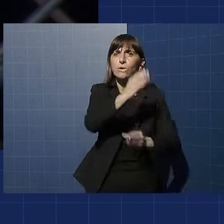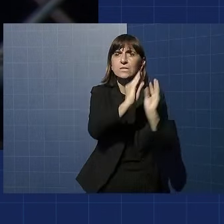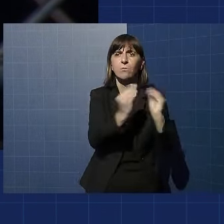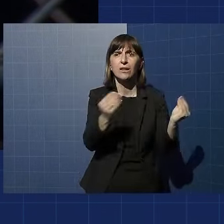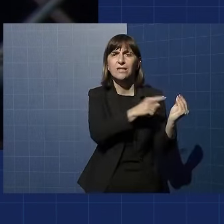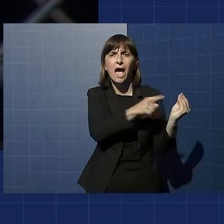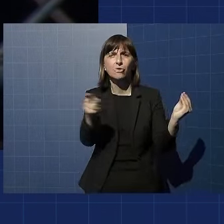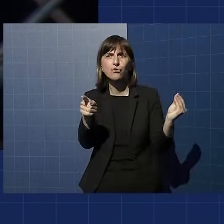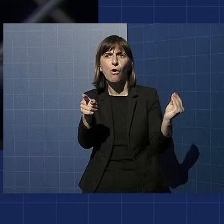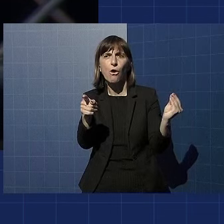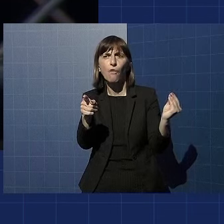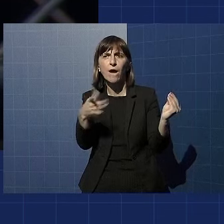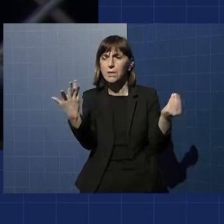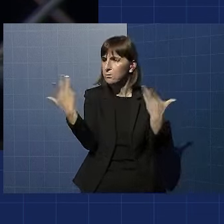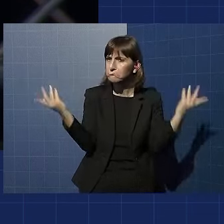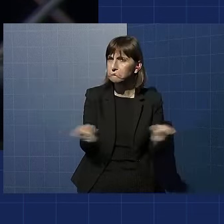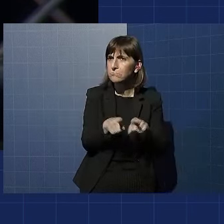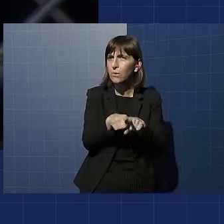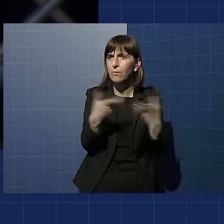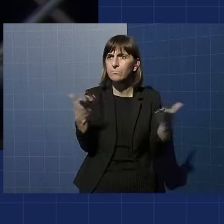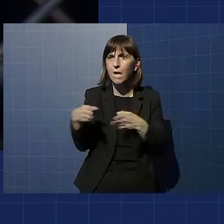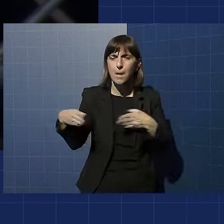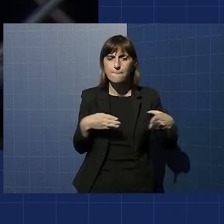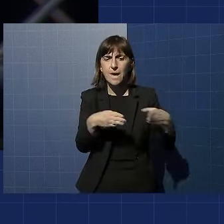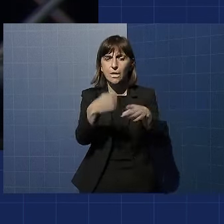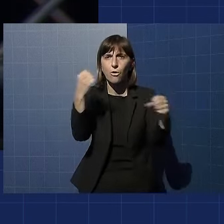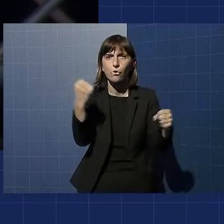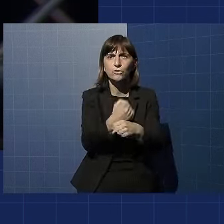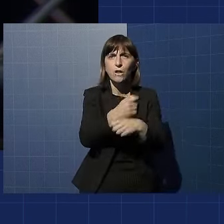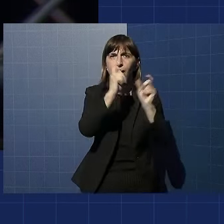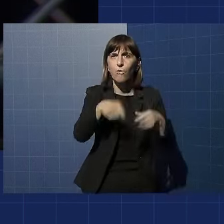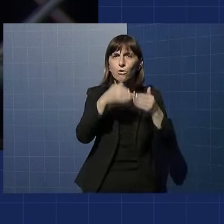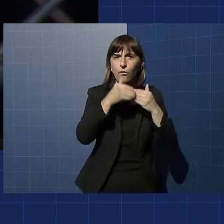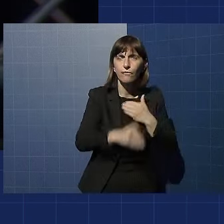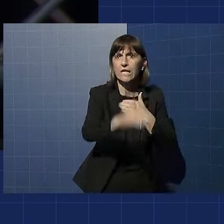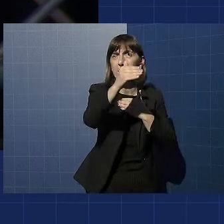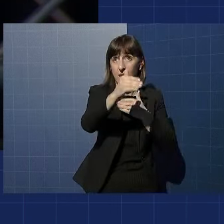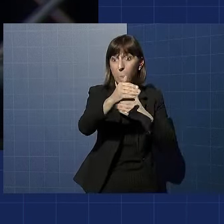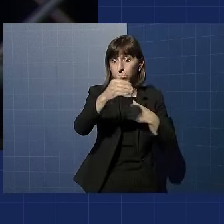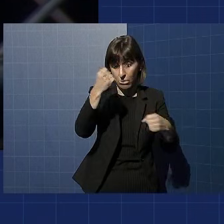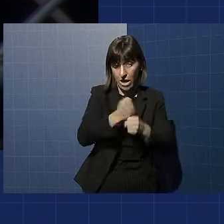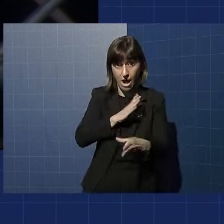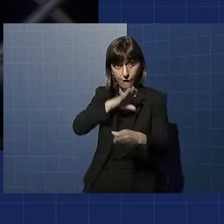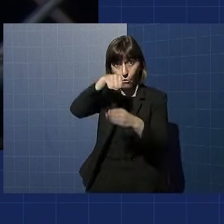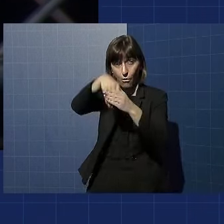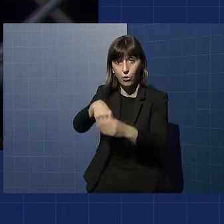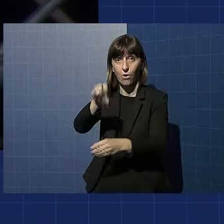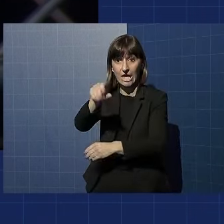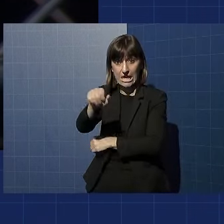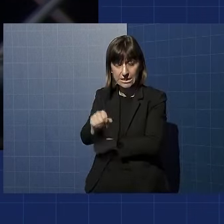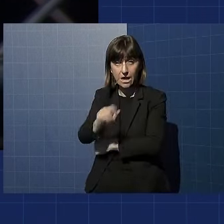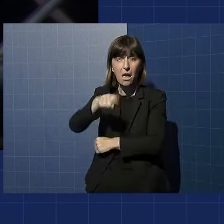iniziare un percorso di lavoro, un percorso professionale in ESA. Poi abbiamo anche degli